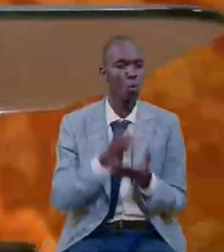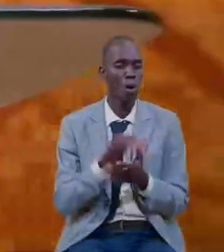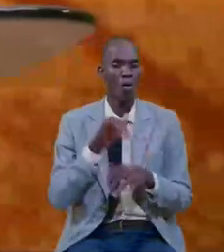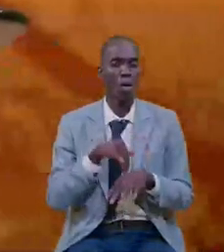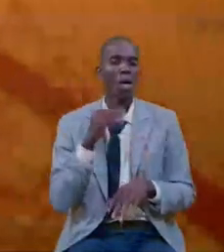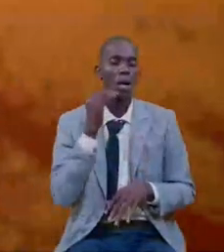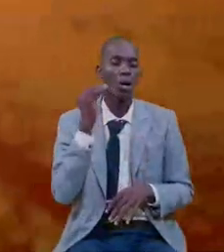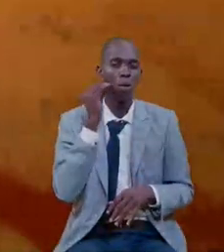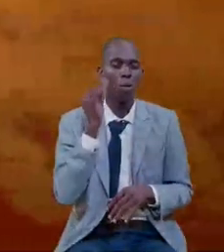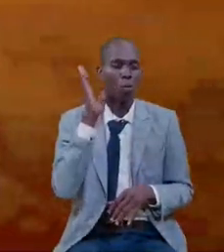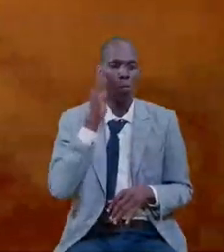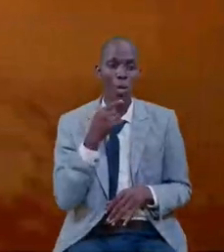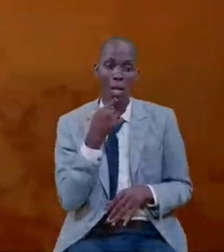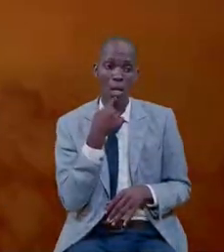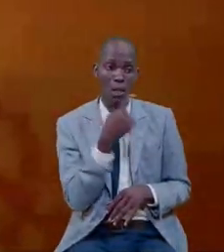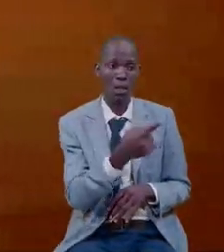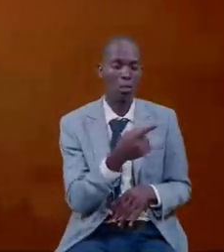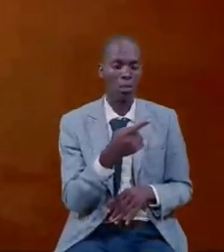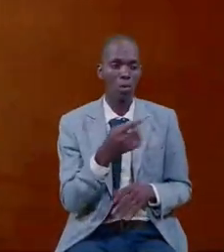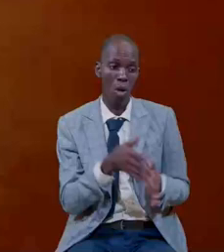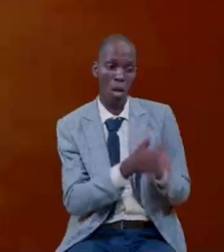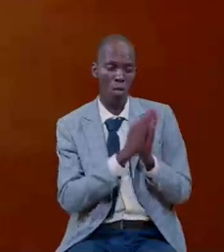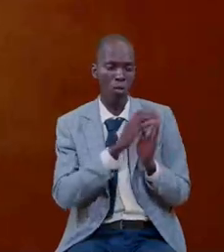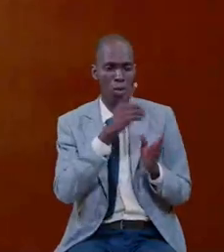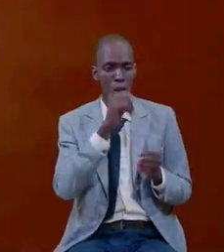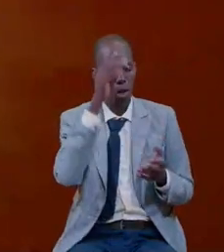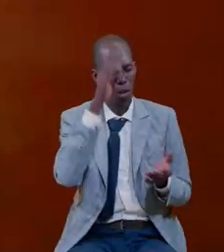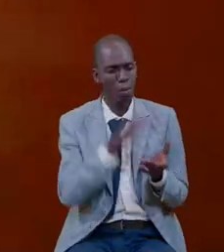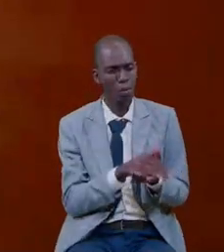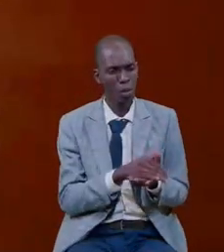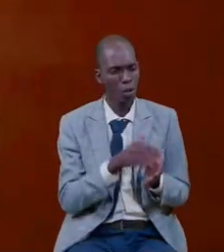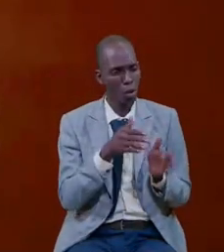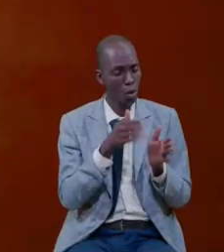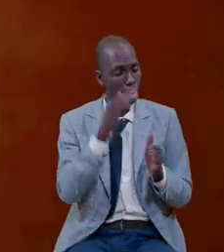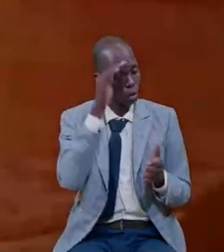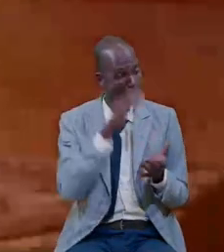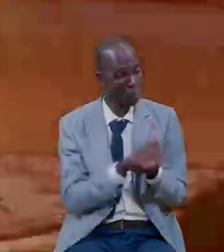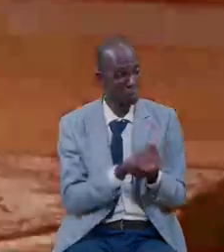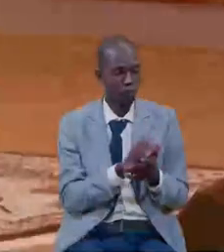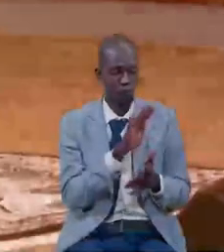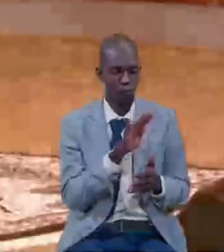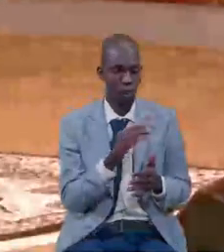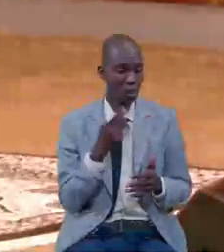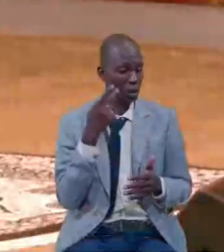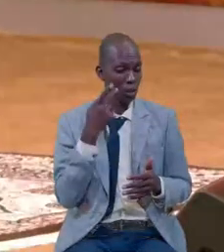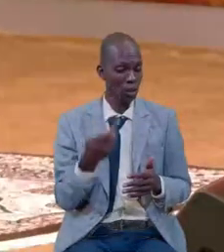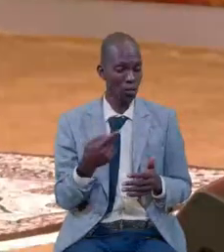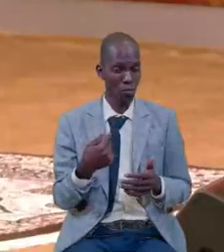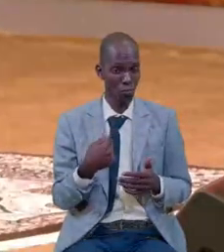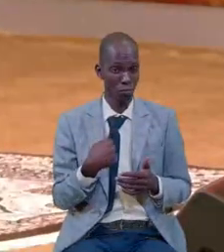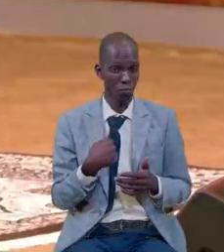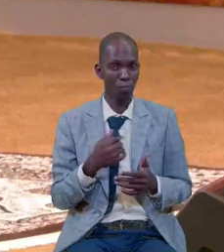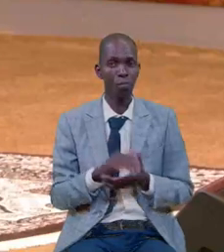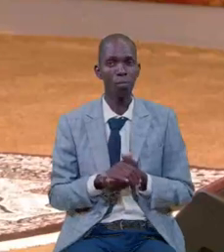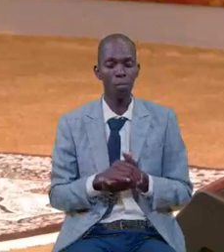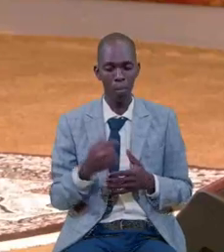va dire que chérie, voici qui je suis.